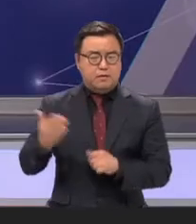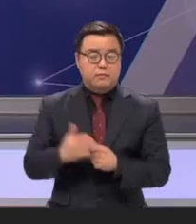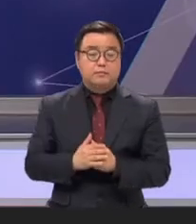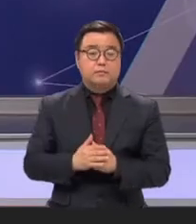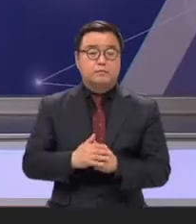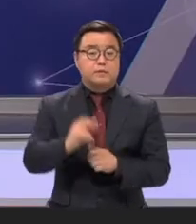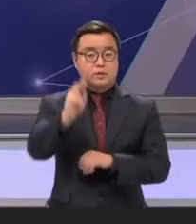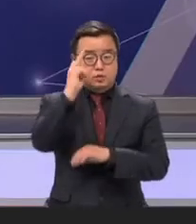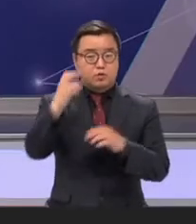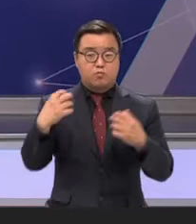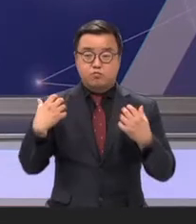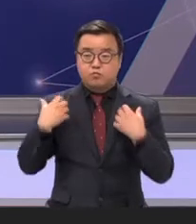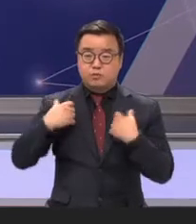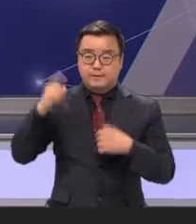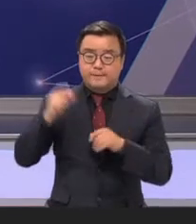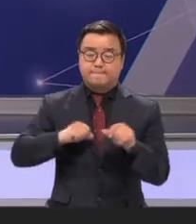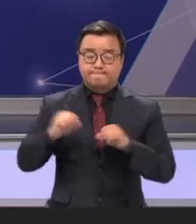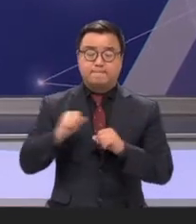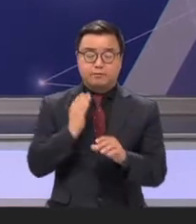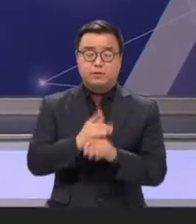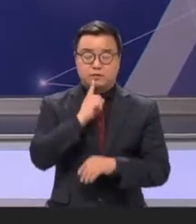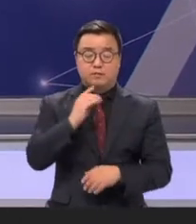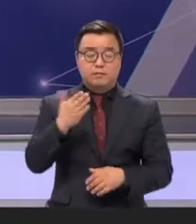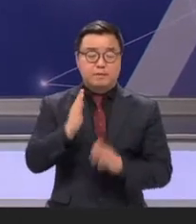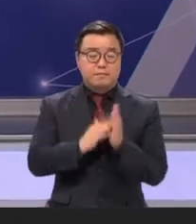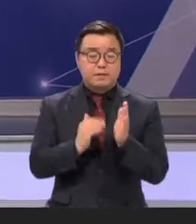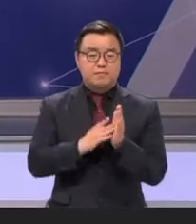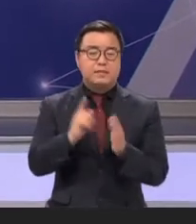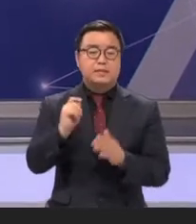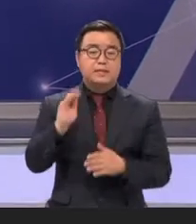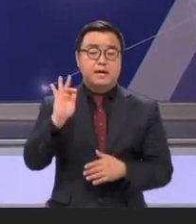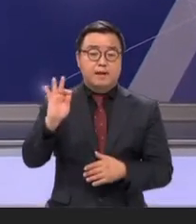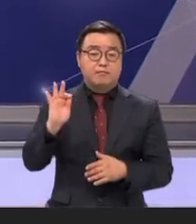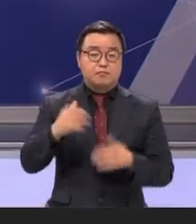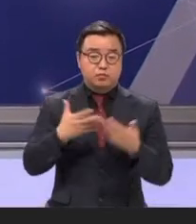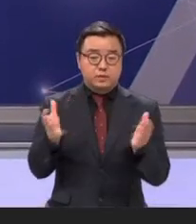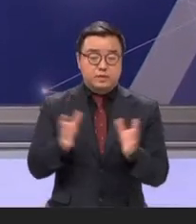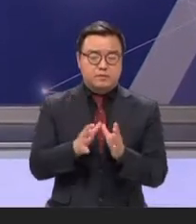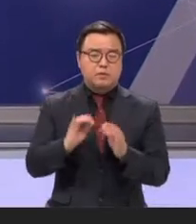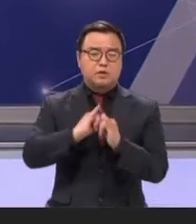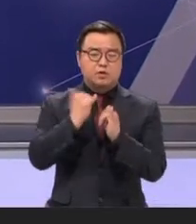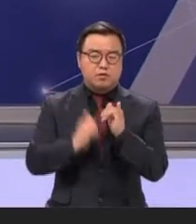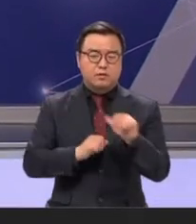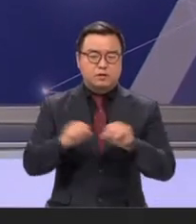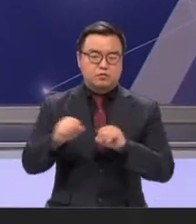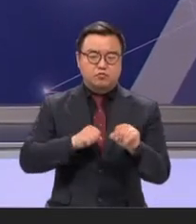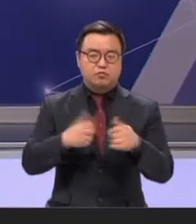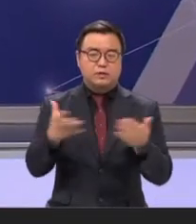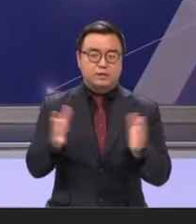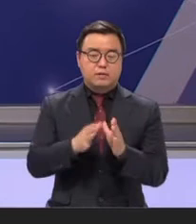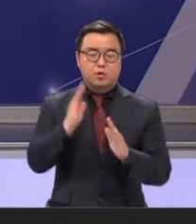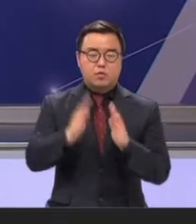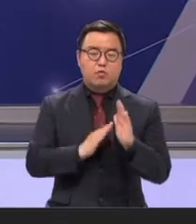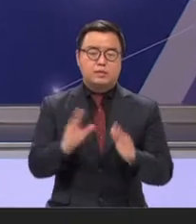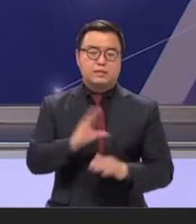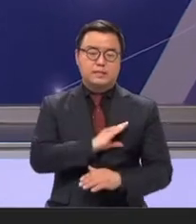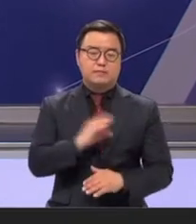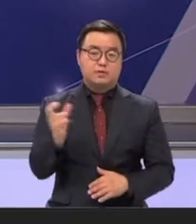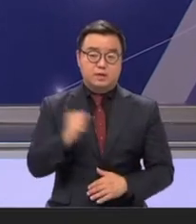하는 분위기입니다. 비밀 TF팀으로도 불려온 역사교육 지원팀은 역사교육 추진단으로 공식화되고요.